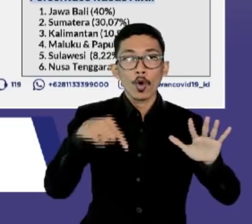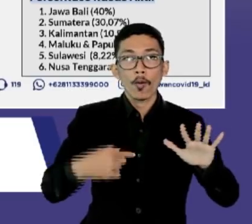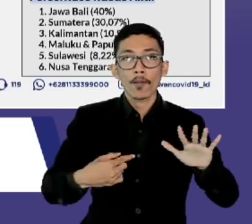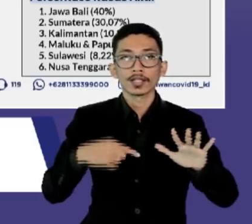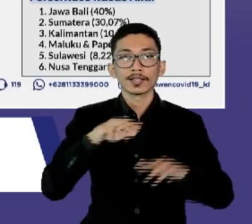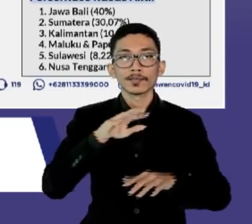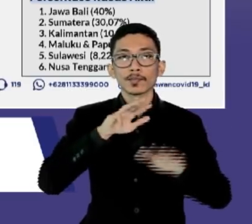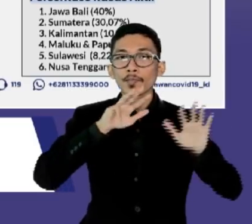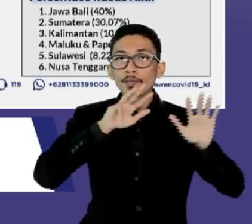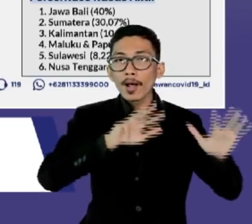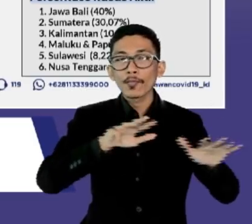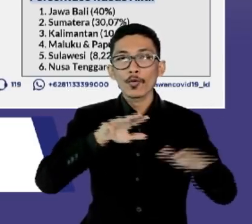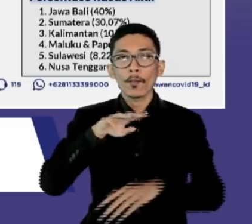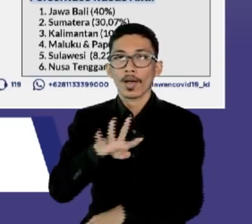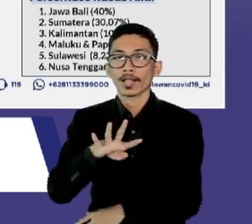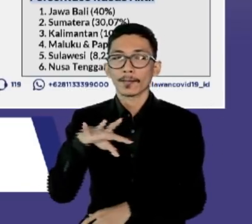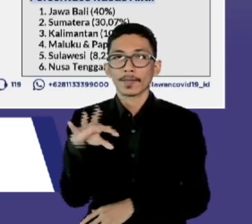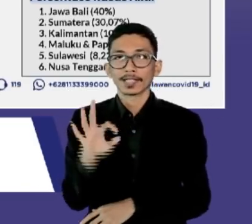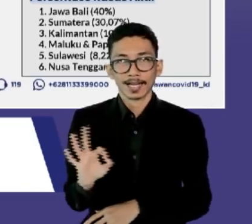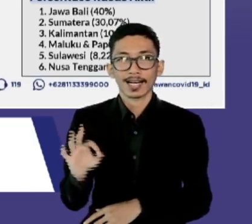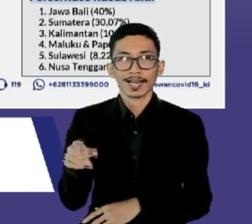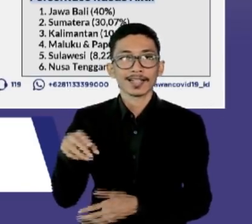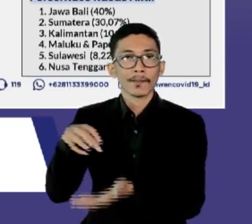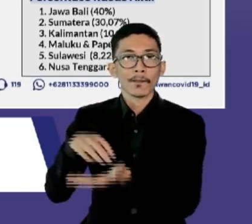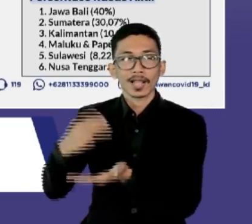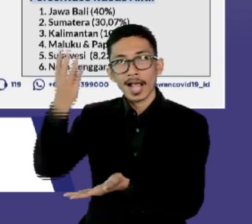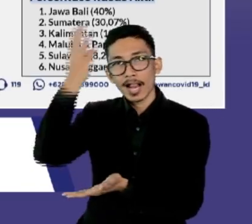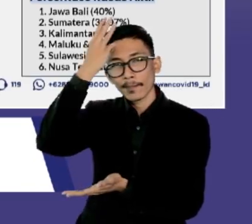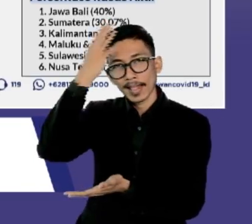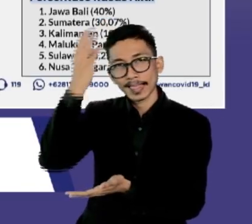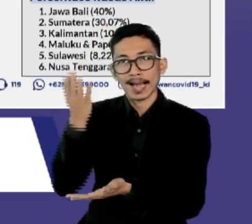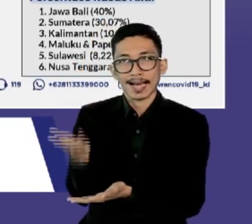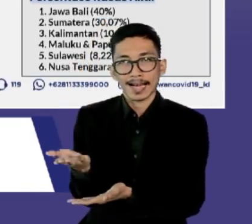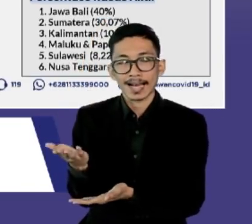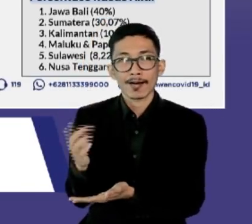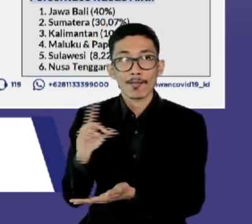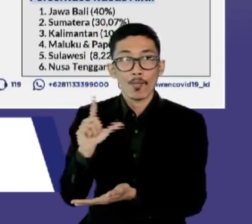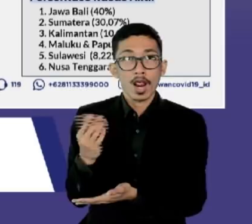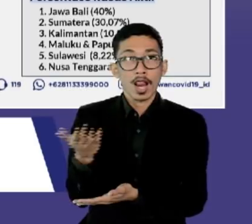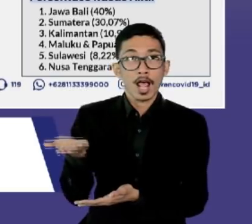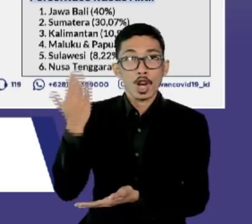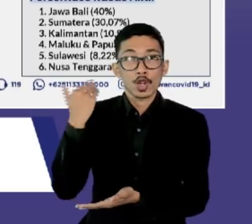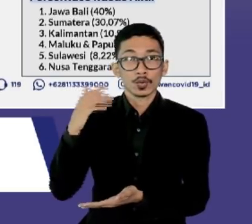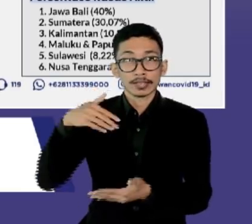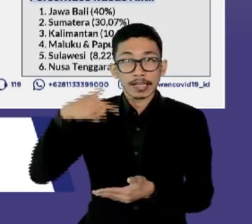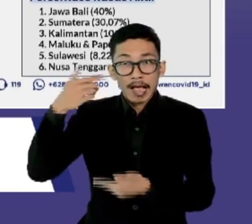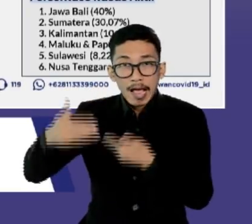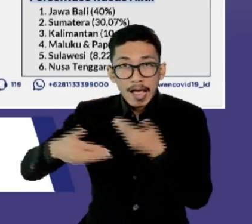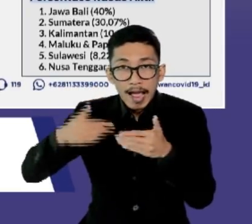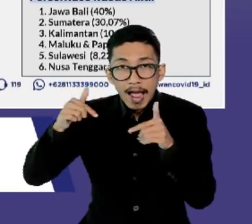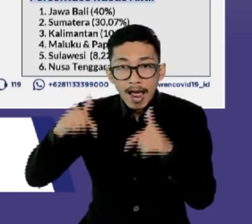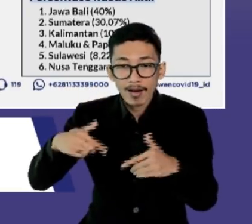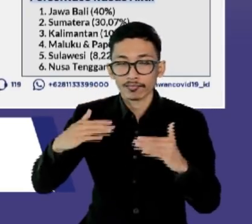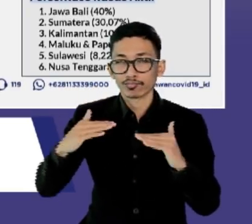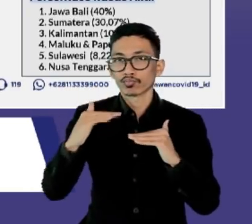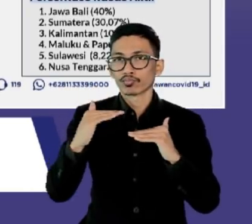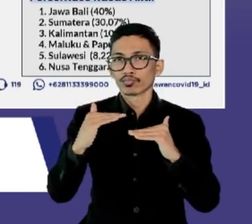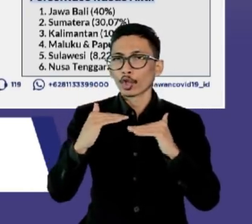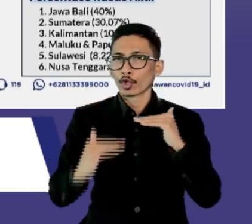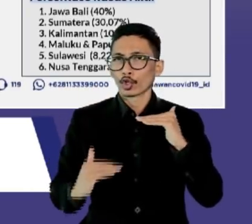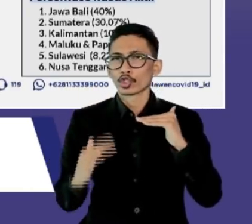10,94%. Jika dibandingkan dengan bulan lalu, maka di bulan ini kasus positifnya telah turun sebesar